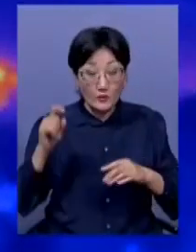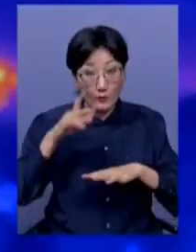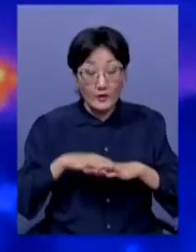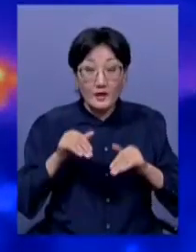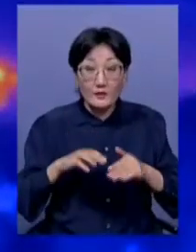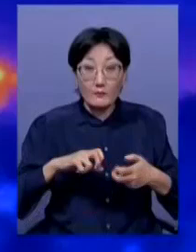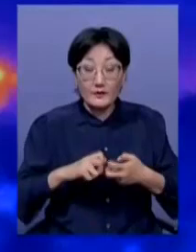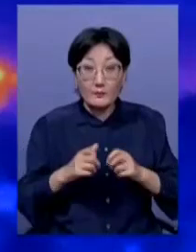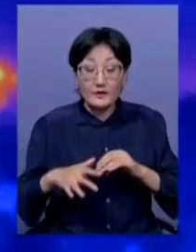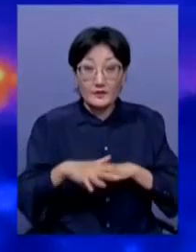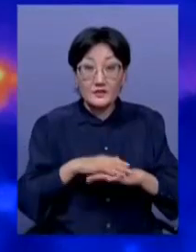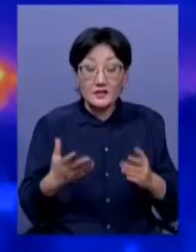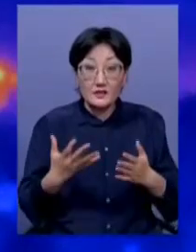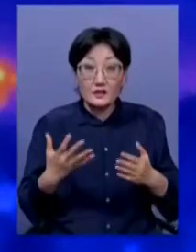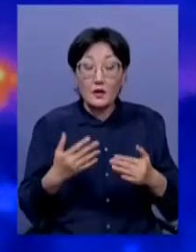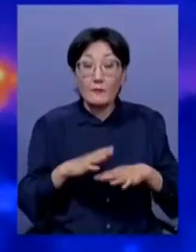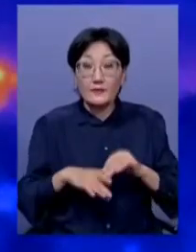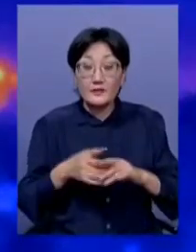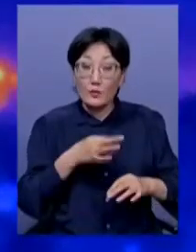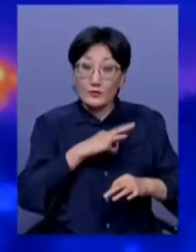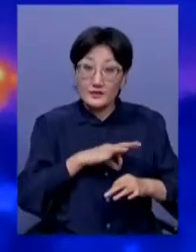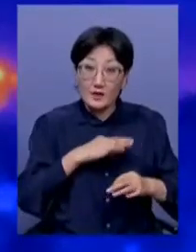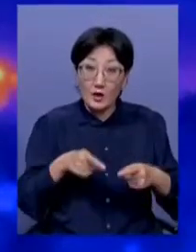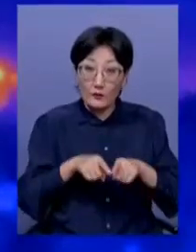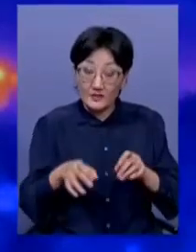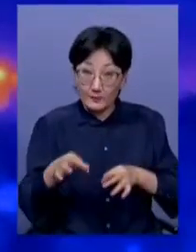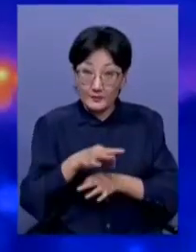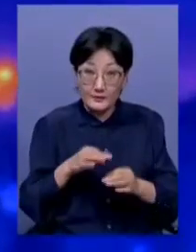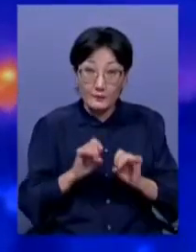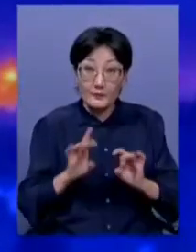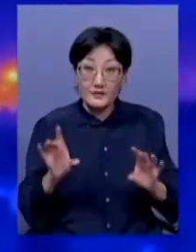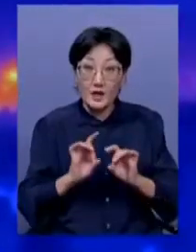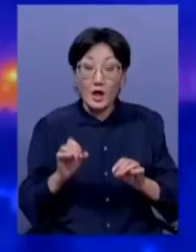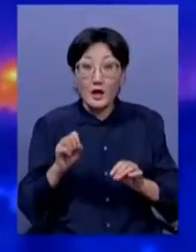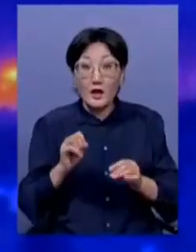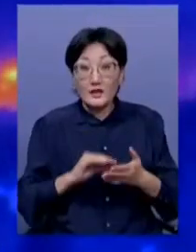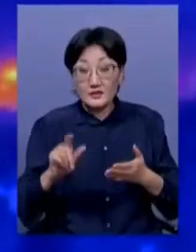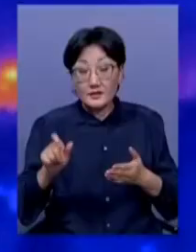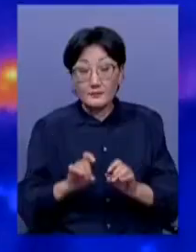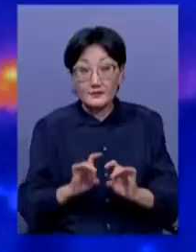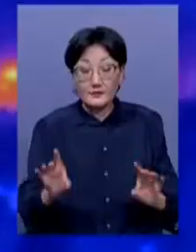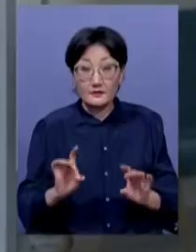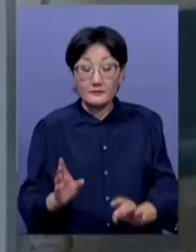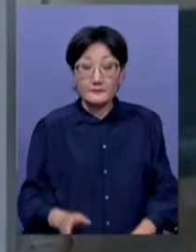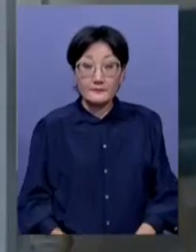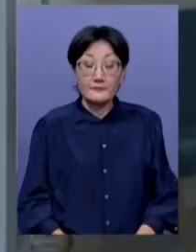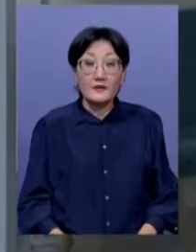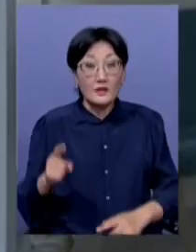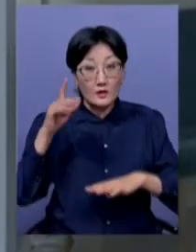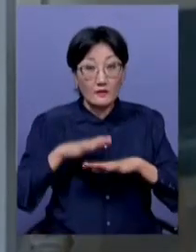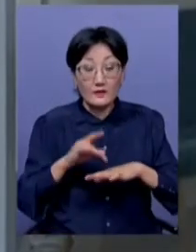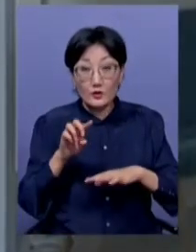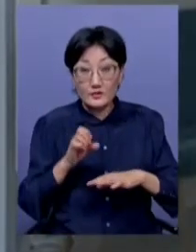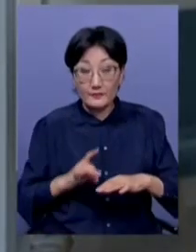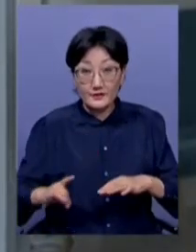проблемы населения и какова практическая польза от данного проекта, расскажет Айсара Бесенова. Акимат